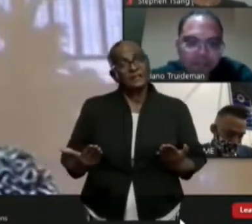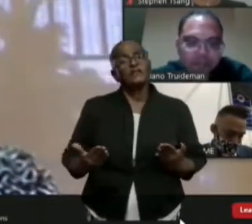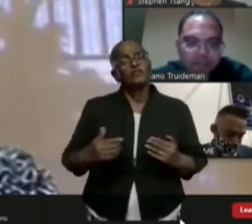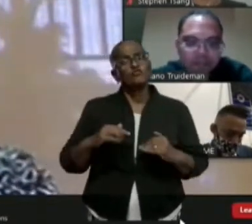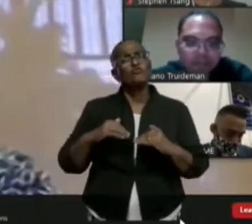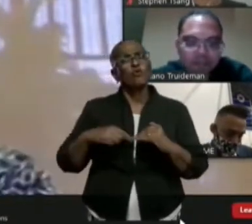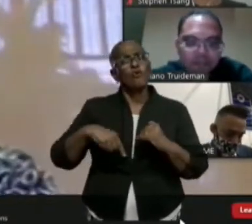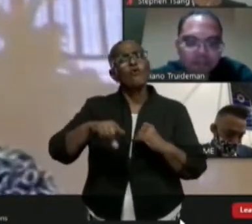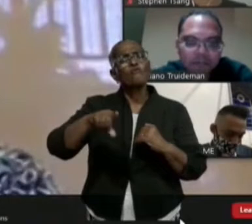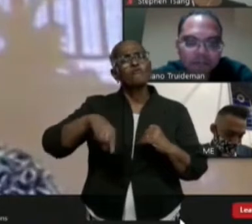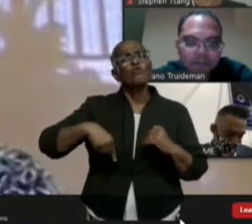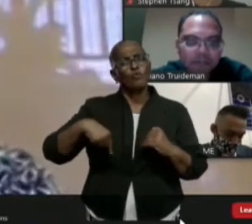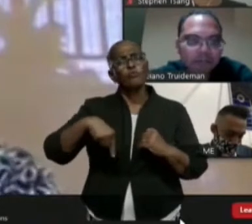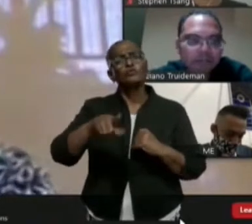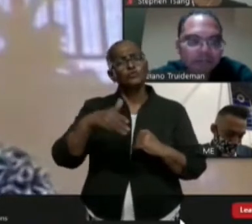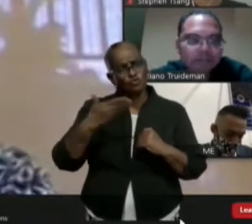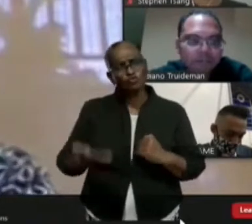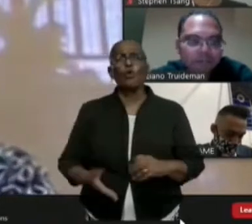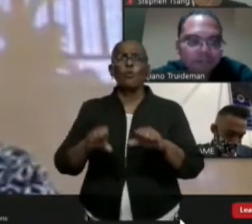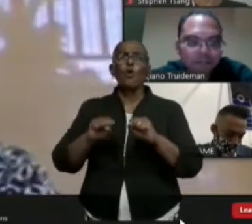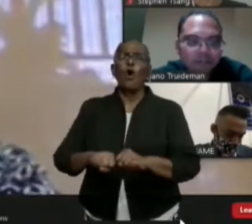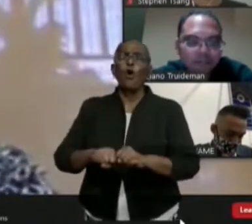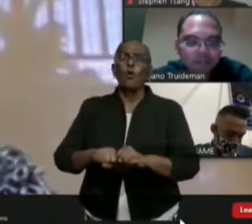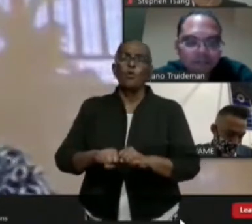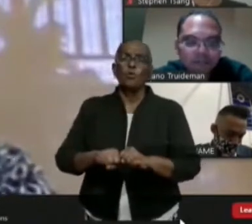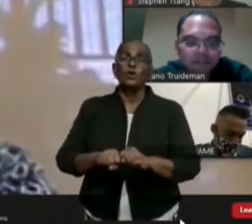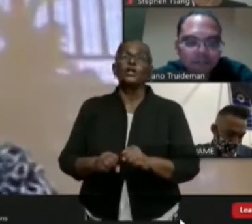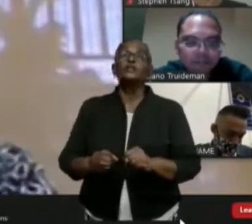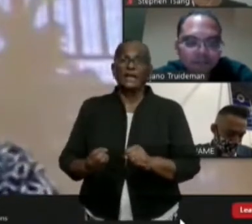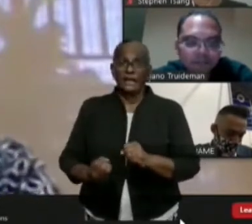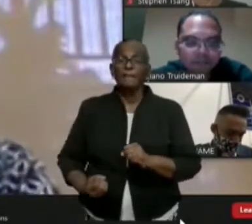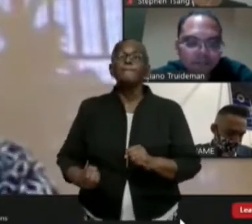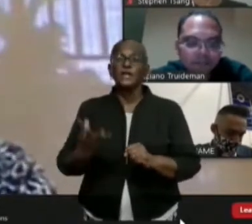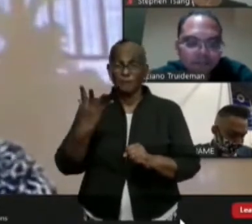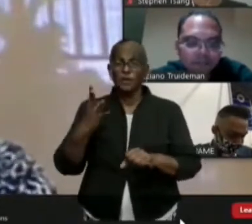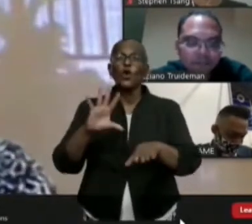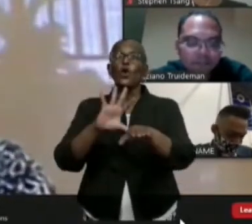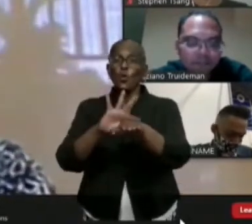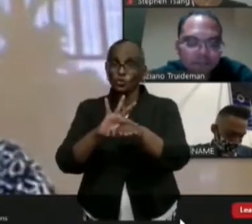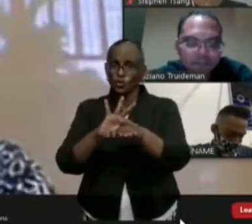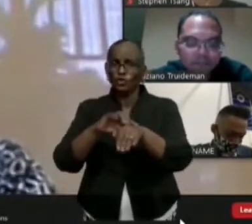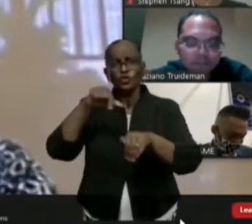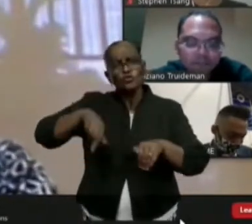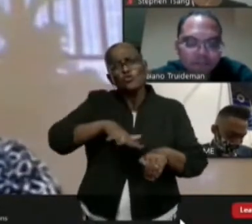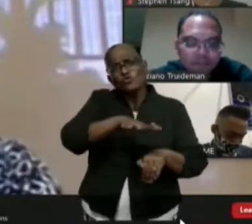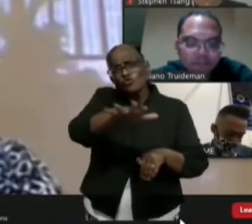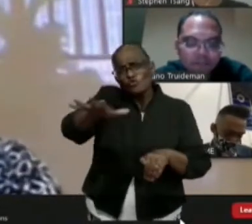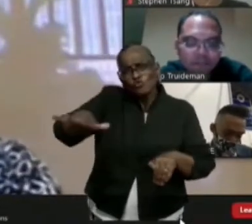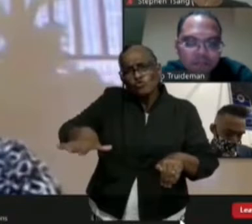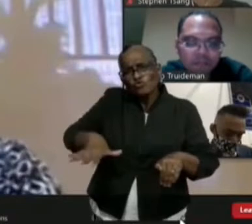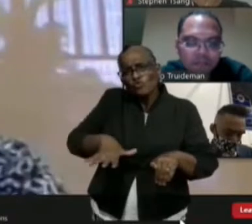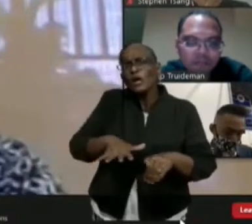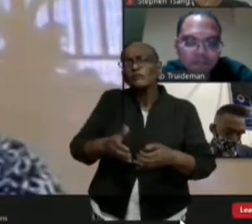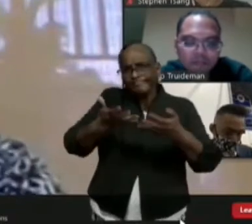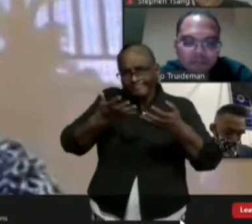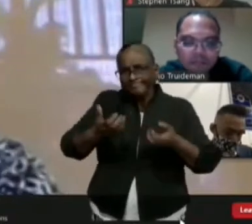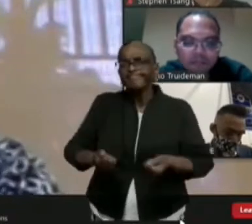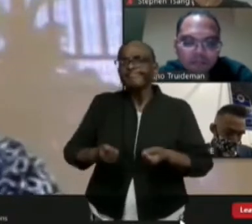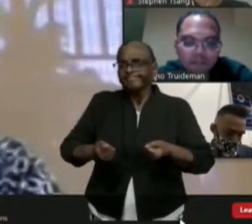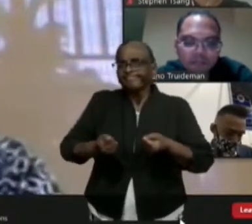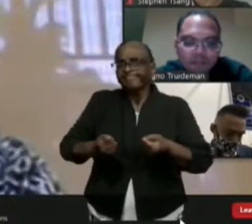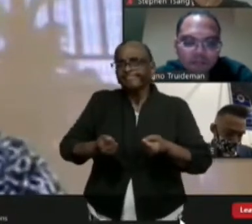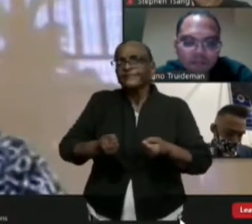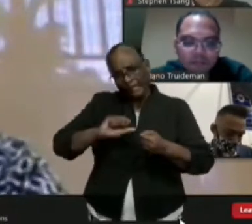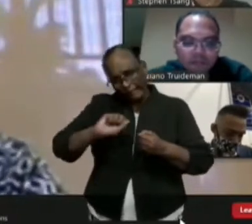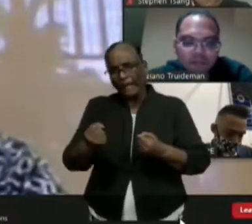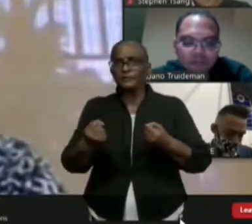we voorlopig nog blijven hanteren. De epidemiologen hebben aangegeven dat de situatie op dit moment nog beheersbaar is.